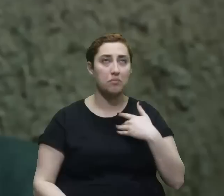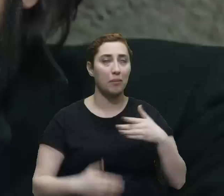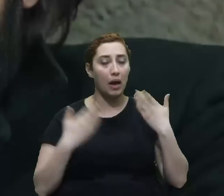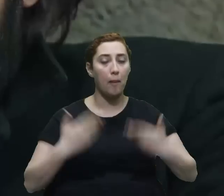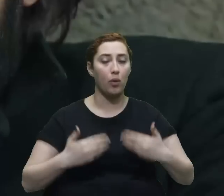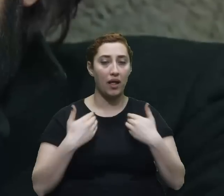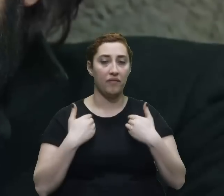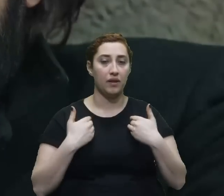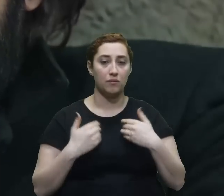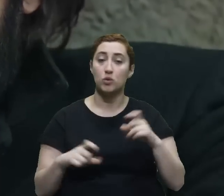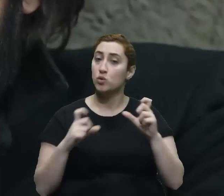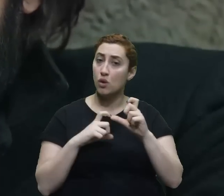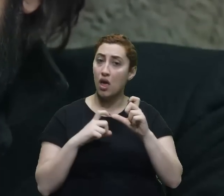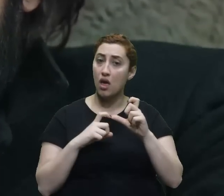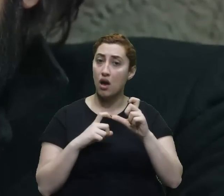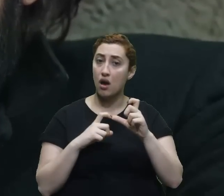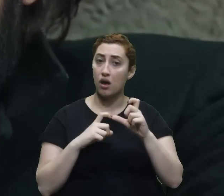ettim. Süreyya.